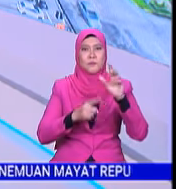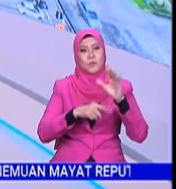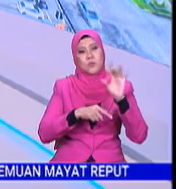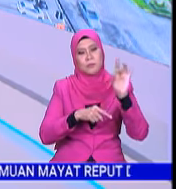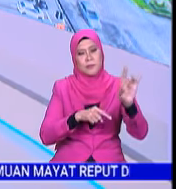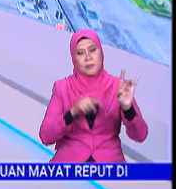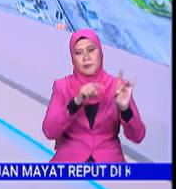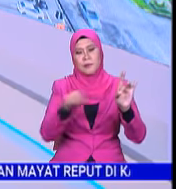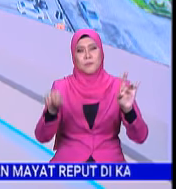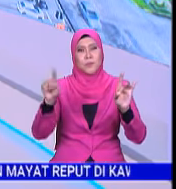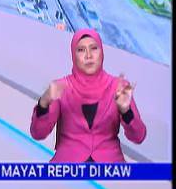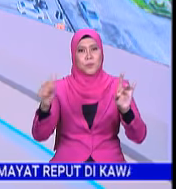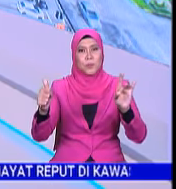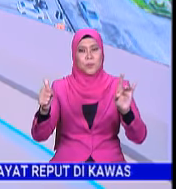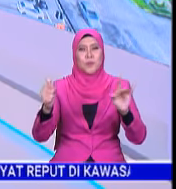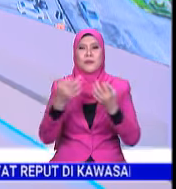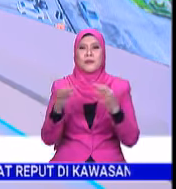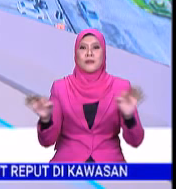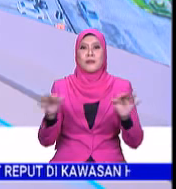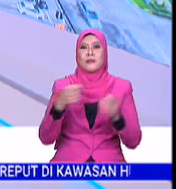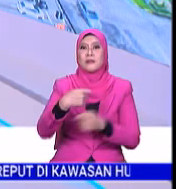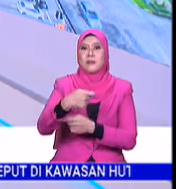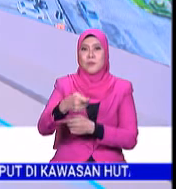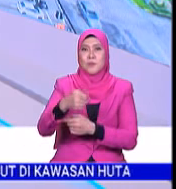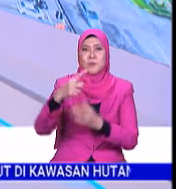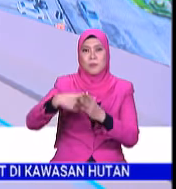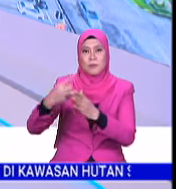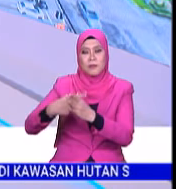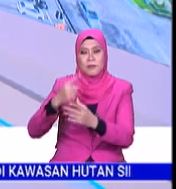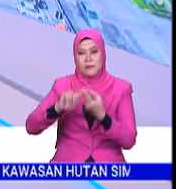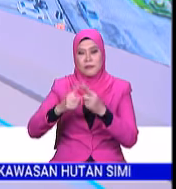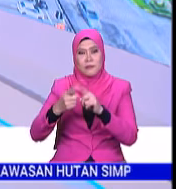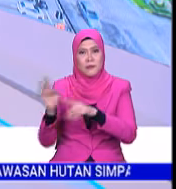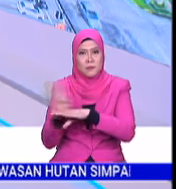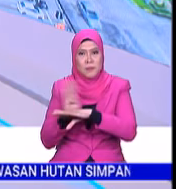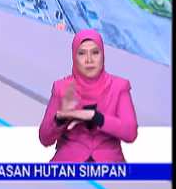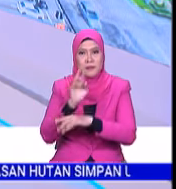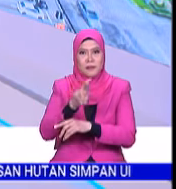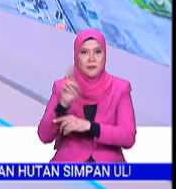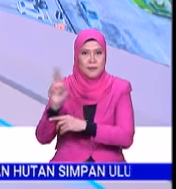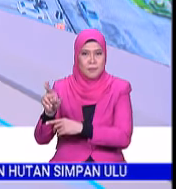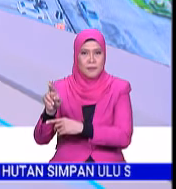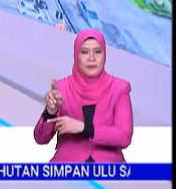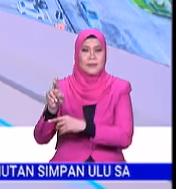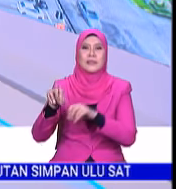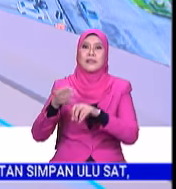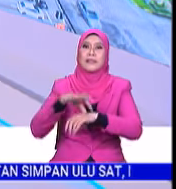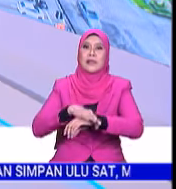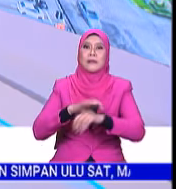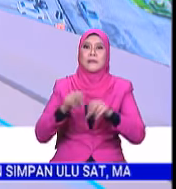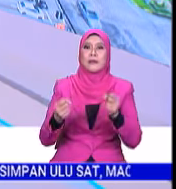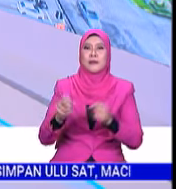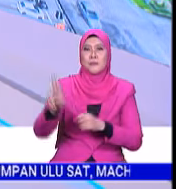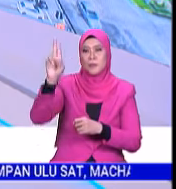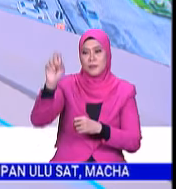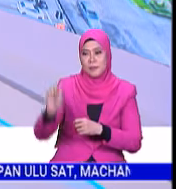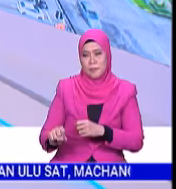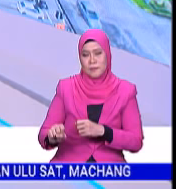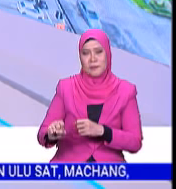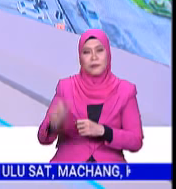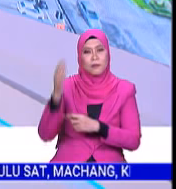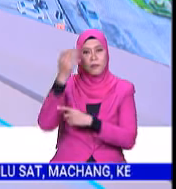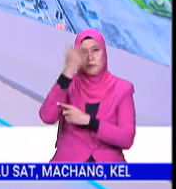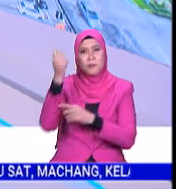Oktober. Ini termasuk pengecualian sewa bulanan untuk semua rakan niaga di RNR Gelang Patah, arah utara dan selatan